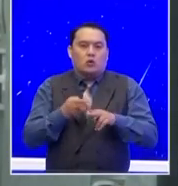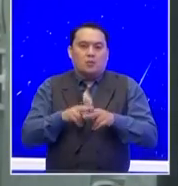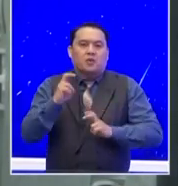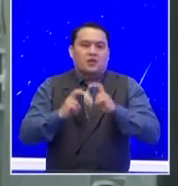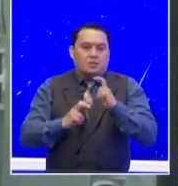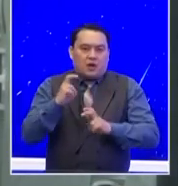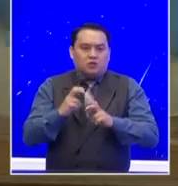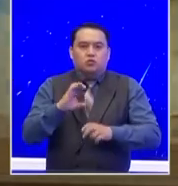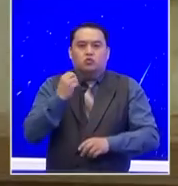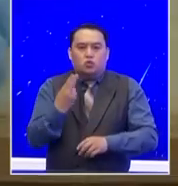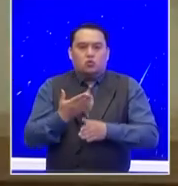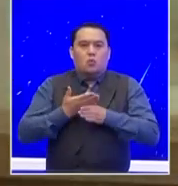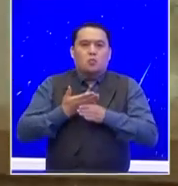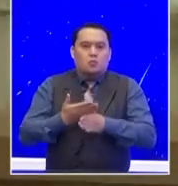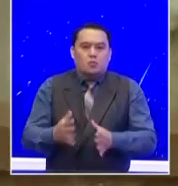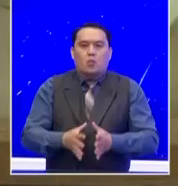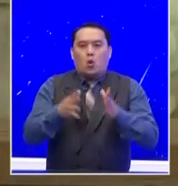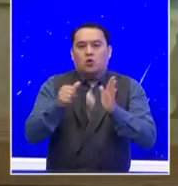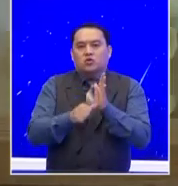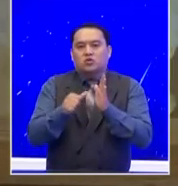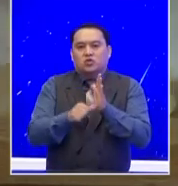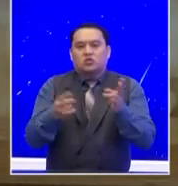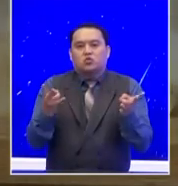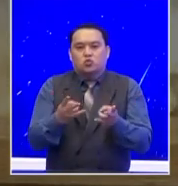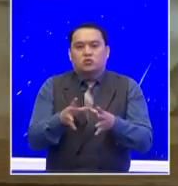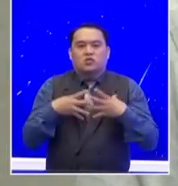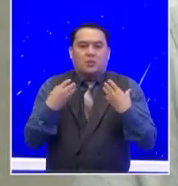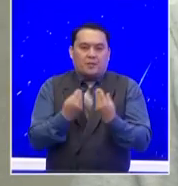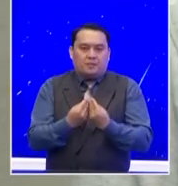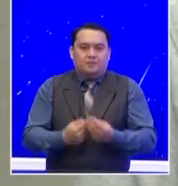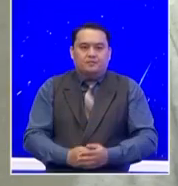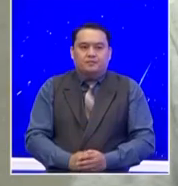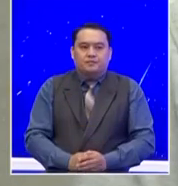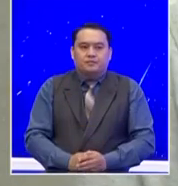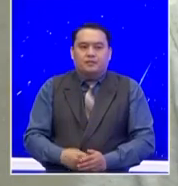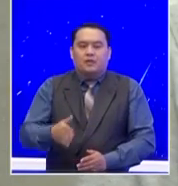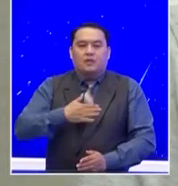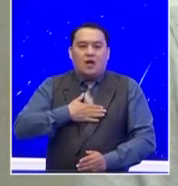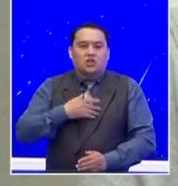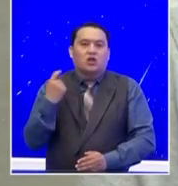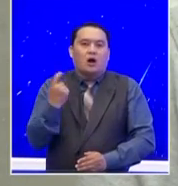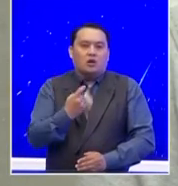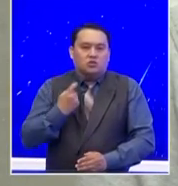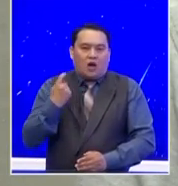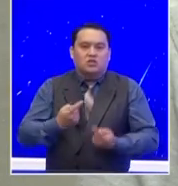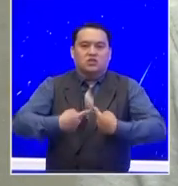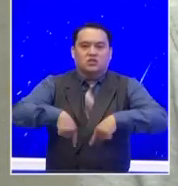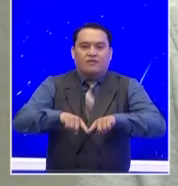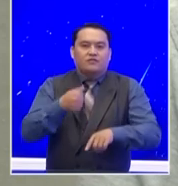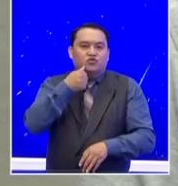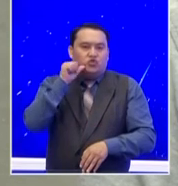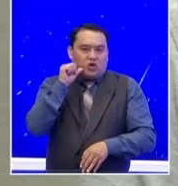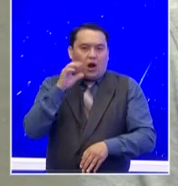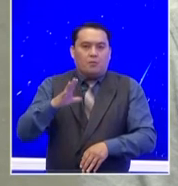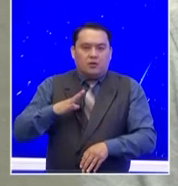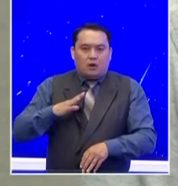предприятие оказало социальную помощь более 60 нуждающимся семьям. Наше хозяйство вчера